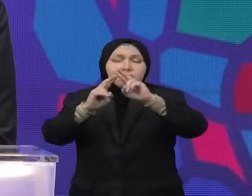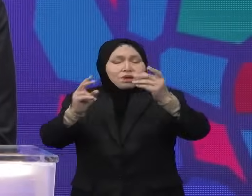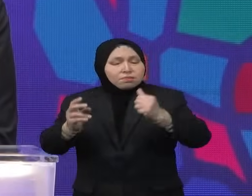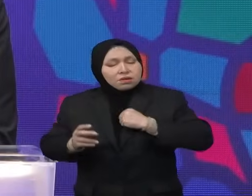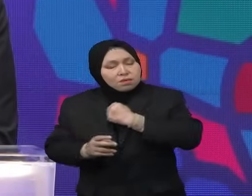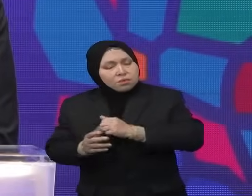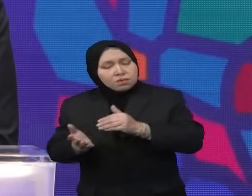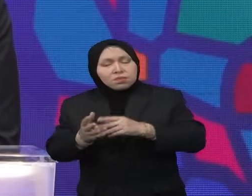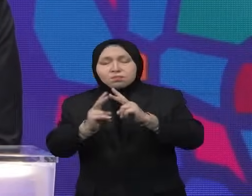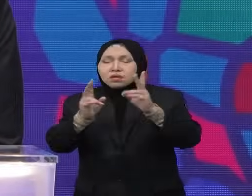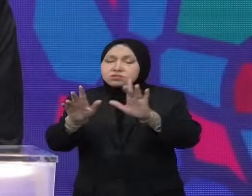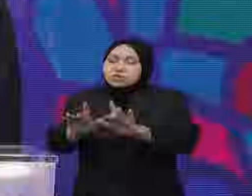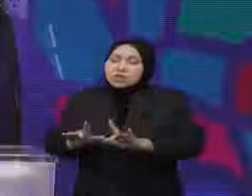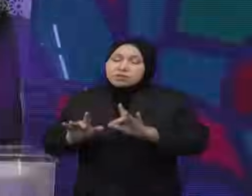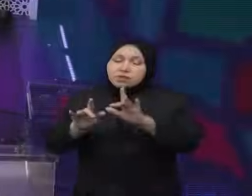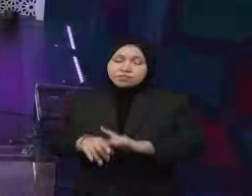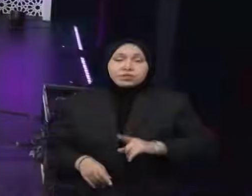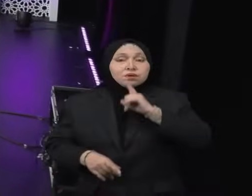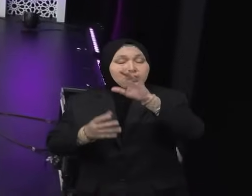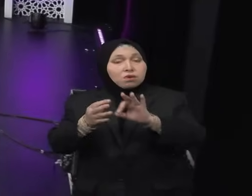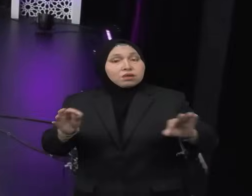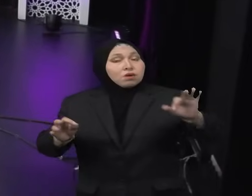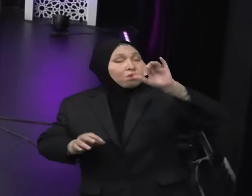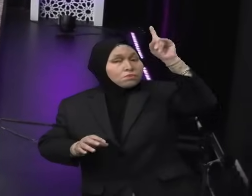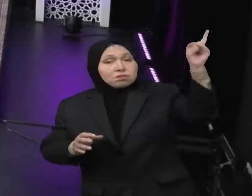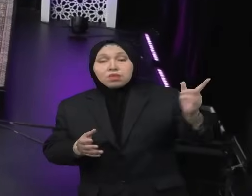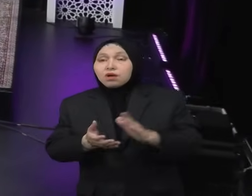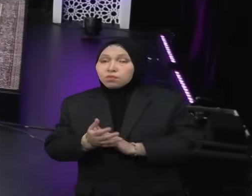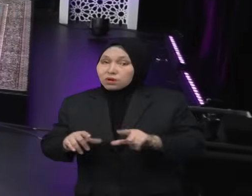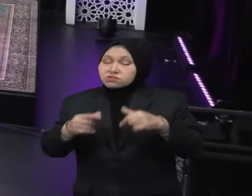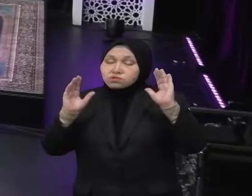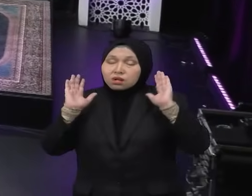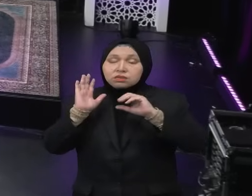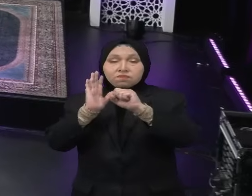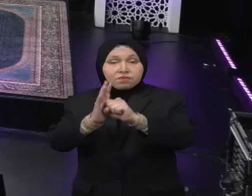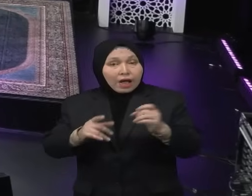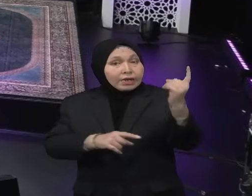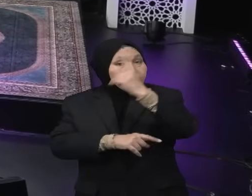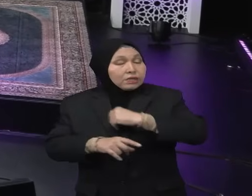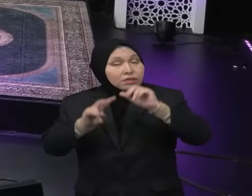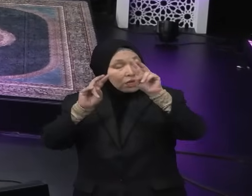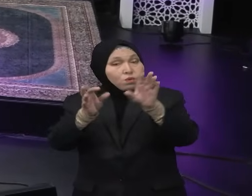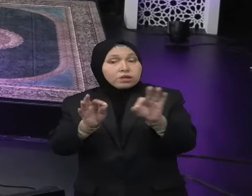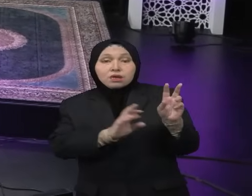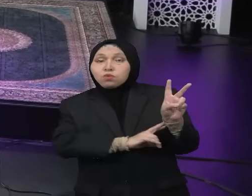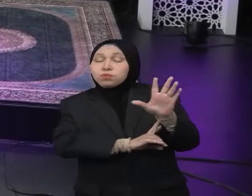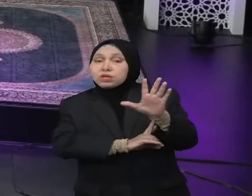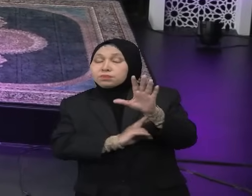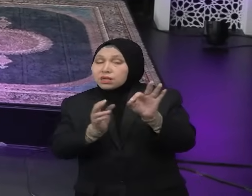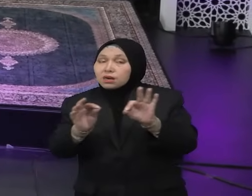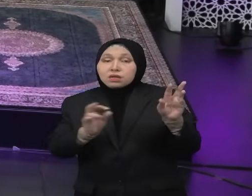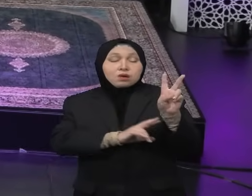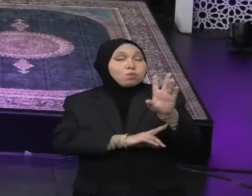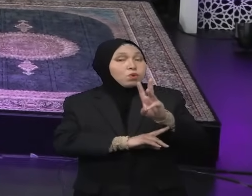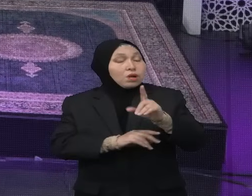رحيم. صدق الله. Kembali kita dalam My Quran Time, Quran Salat Infaq. Pada hari ini, sama-sama kita melihat kepada ayat 25 dan ayat 26.